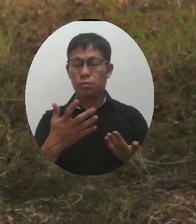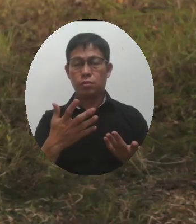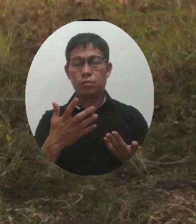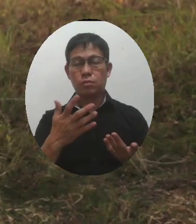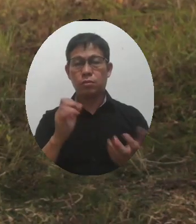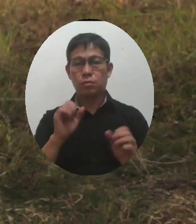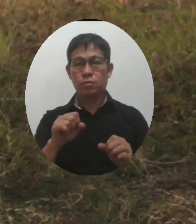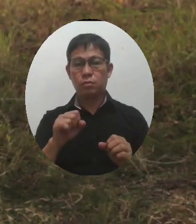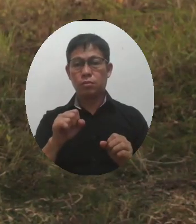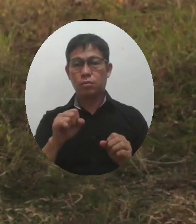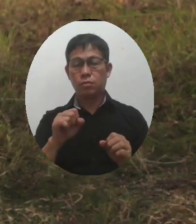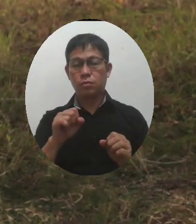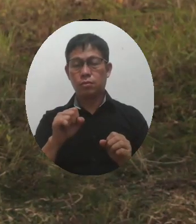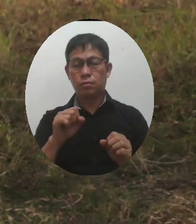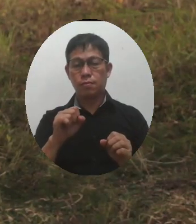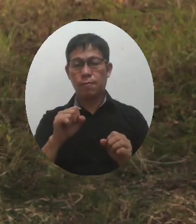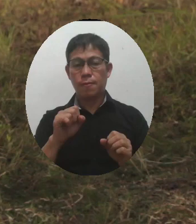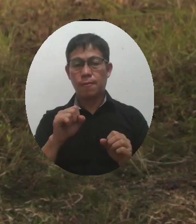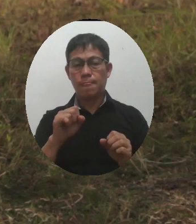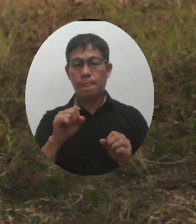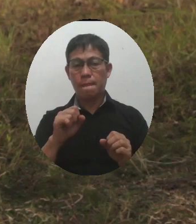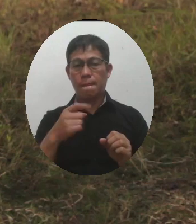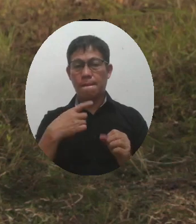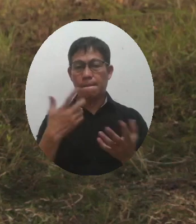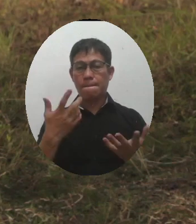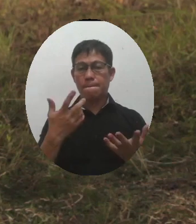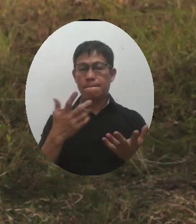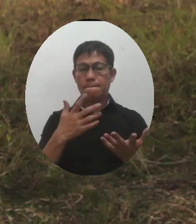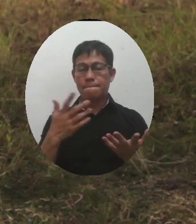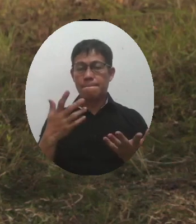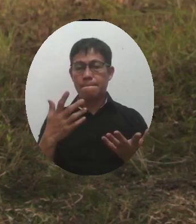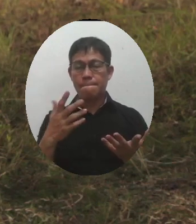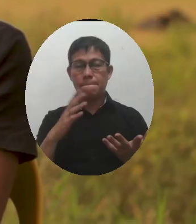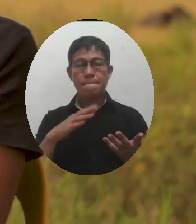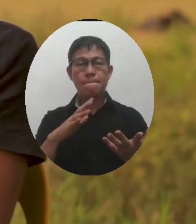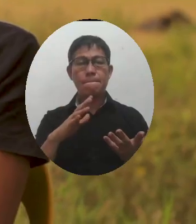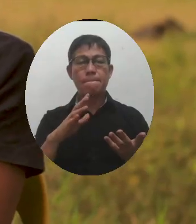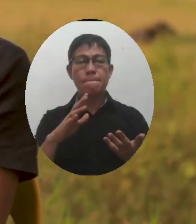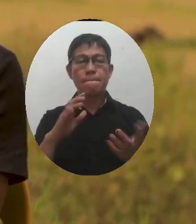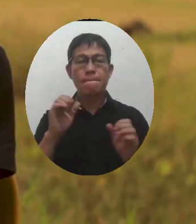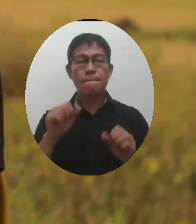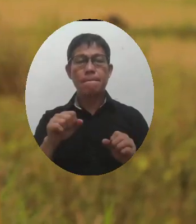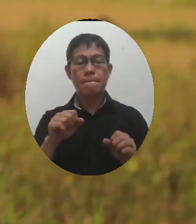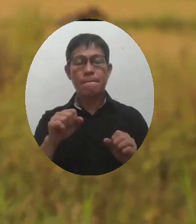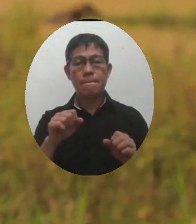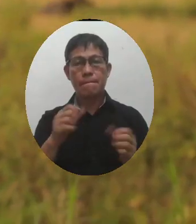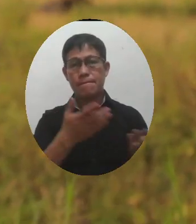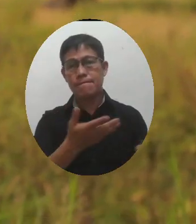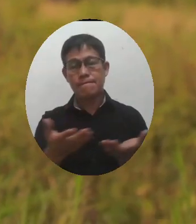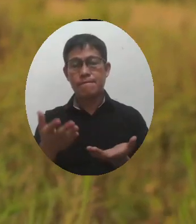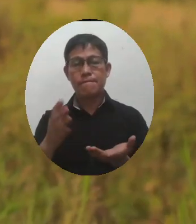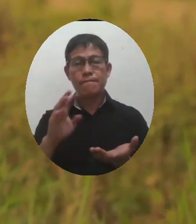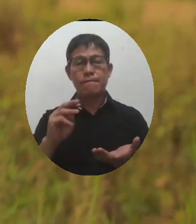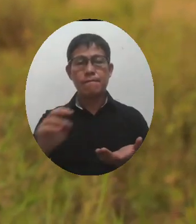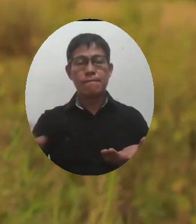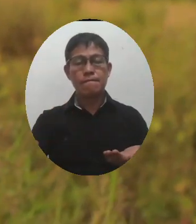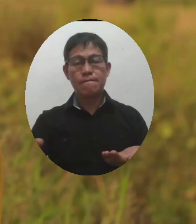nung dineclare po, sinabi po na wala na siya at ibababa po siya sa morgue, nakiusap po ako